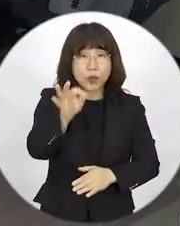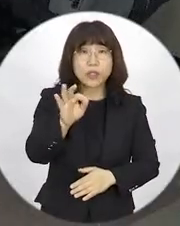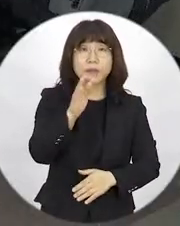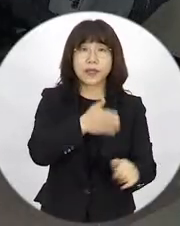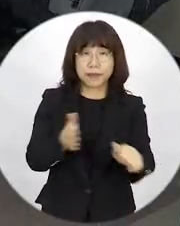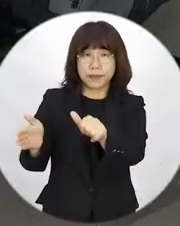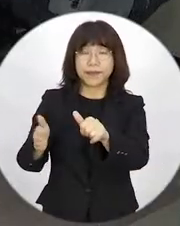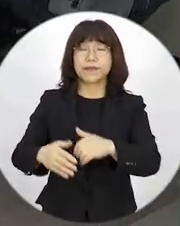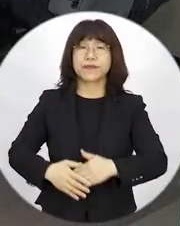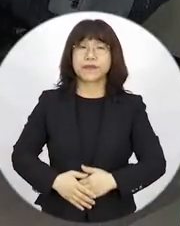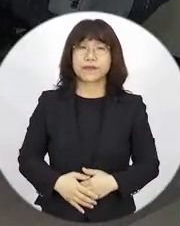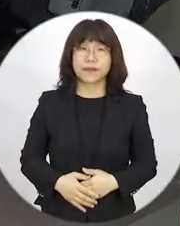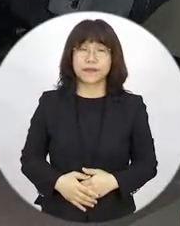됩니다